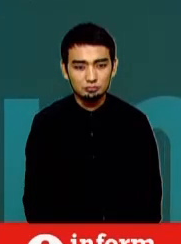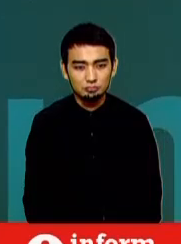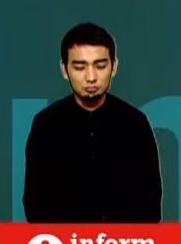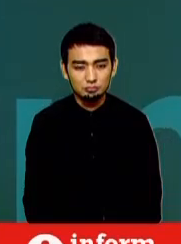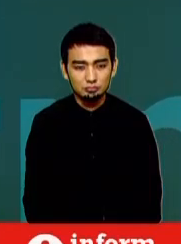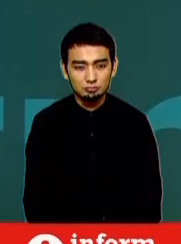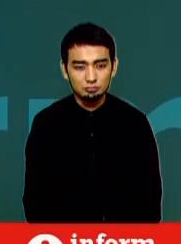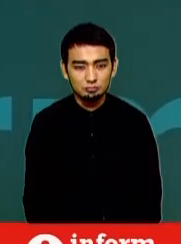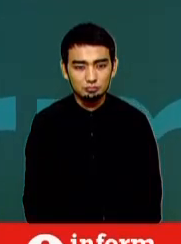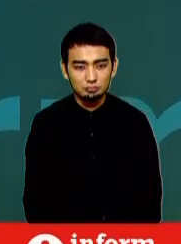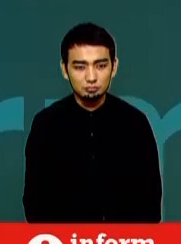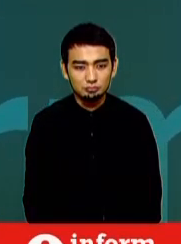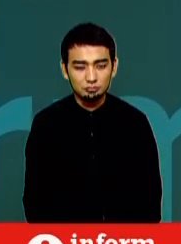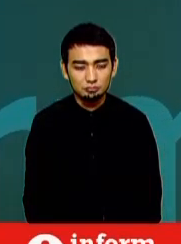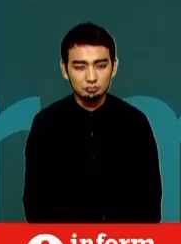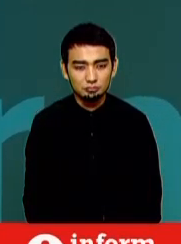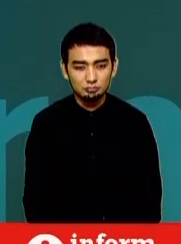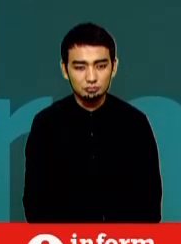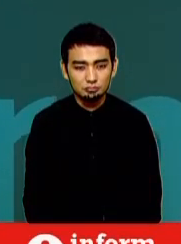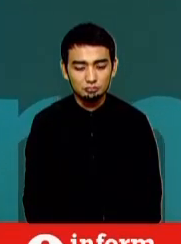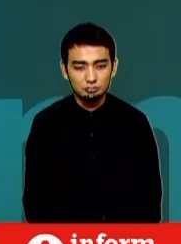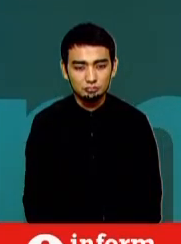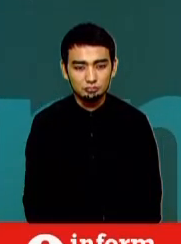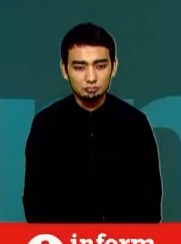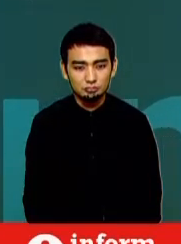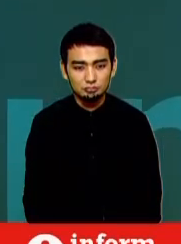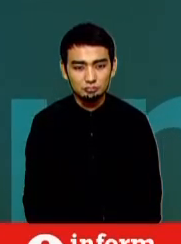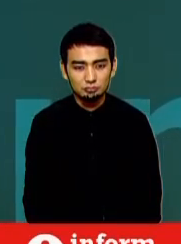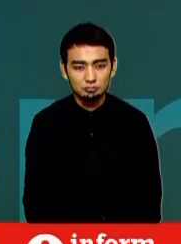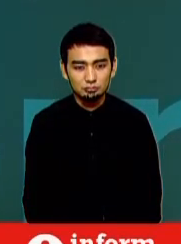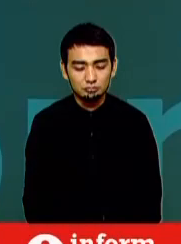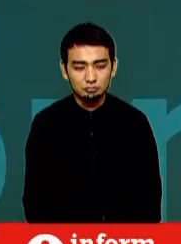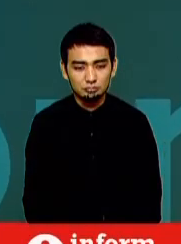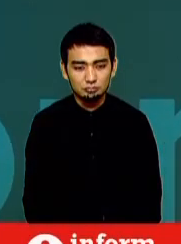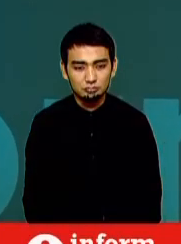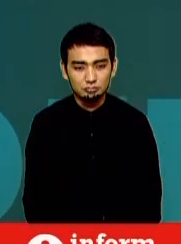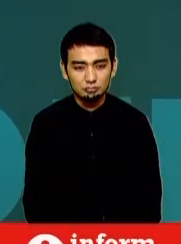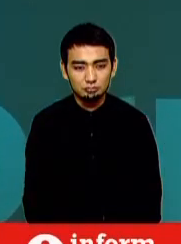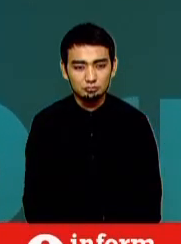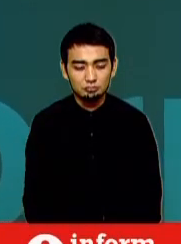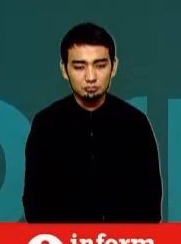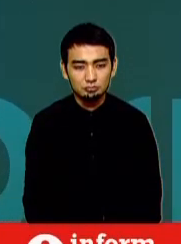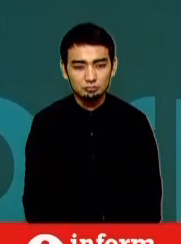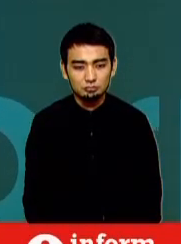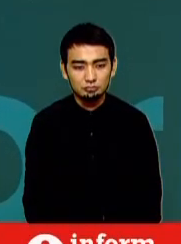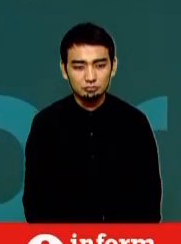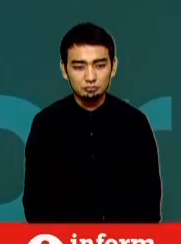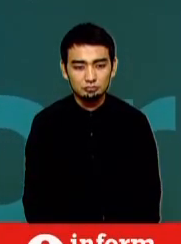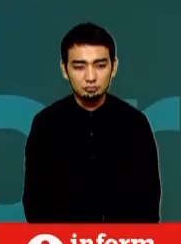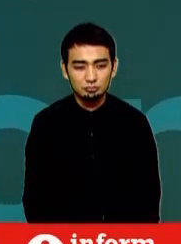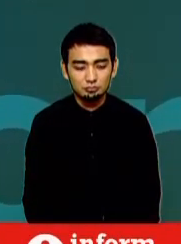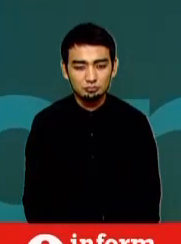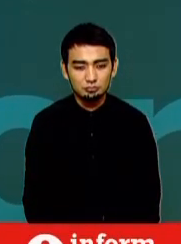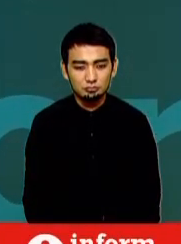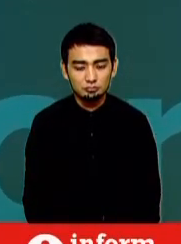ұрлықпен жалған өтірік, болмаған ата кәсібін, болмашыға кетірмек,